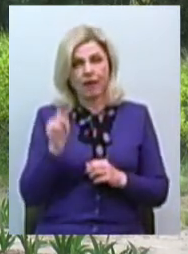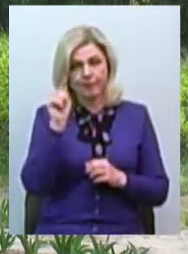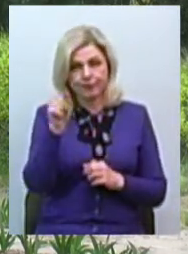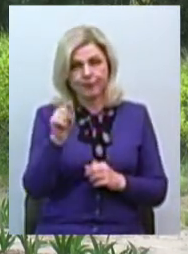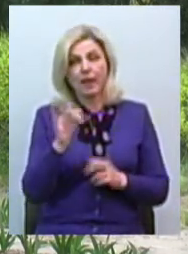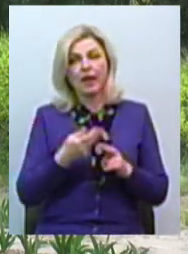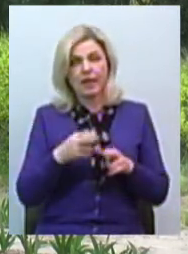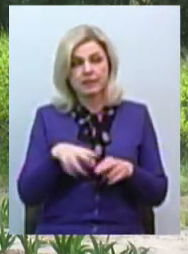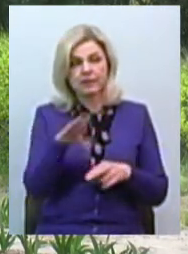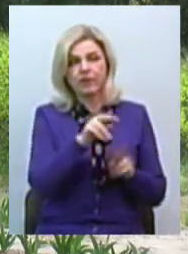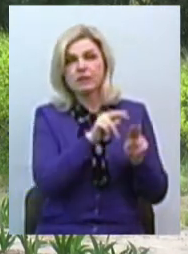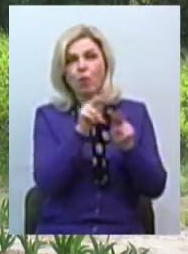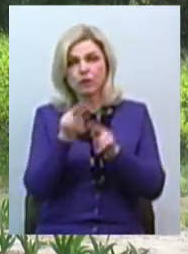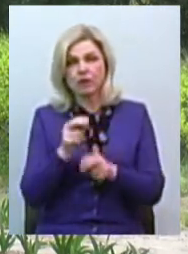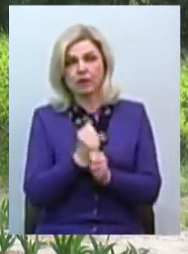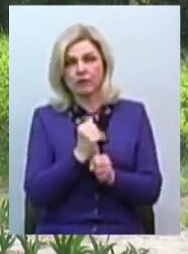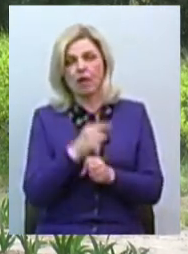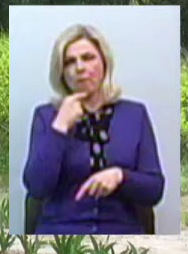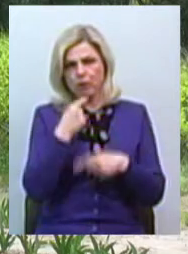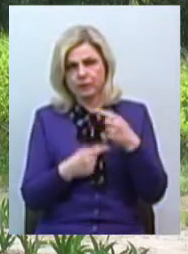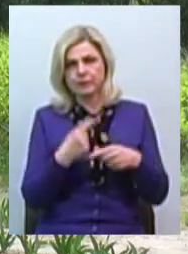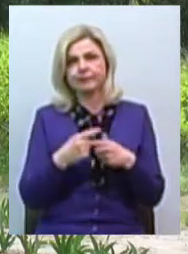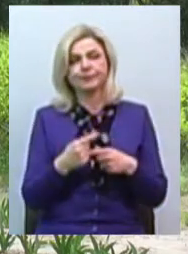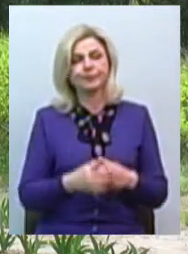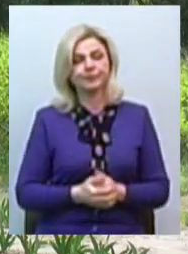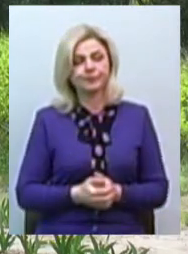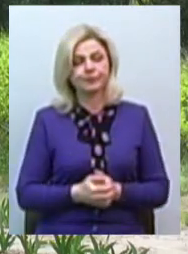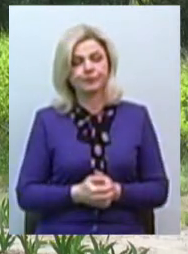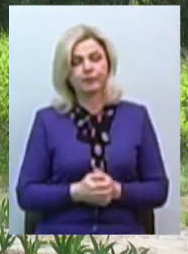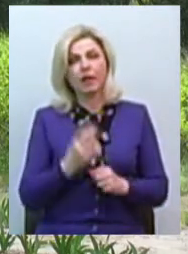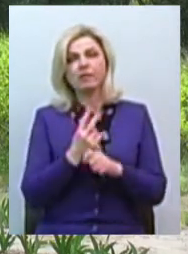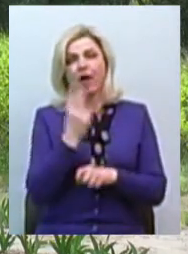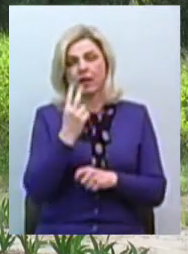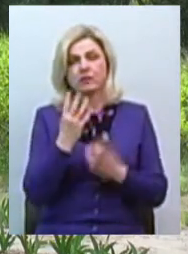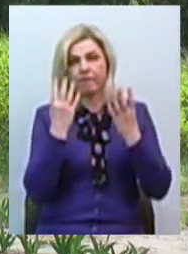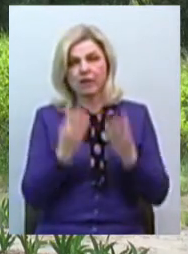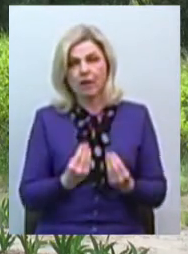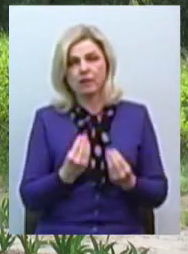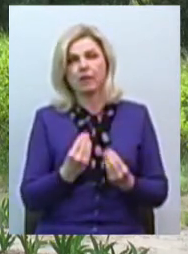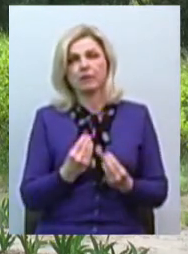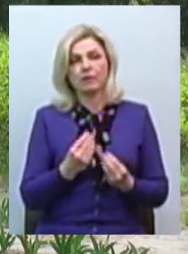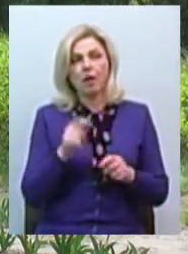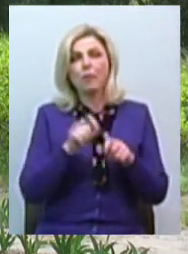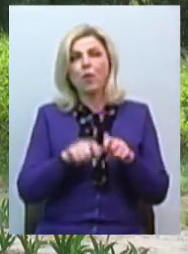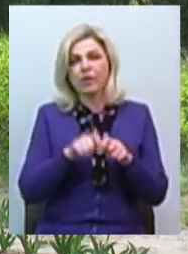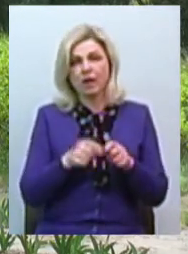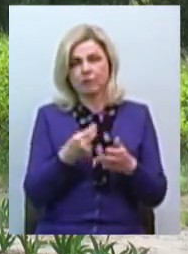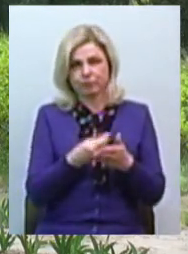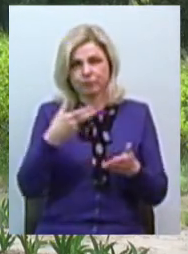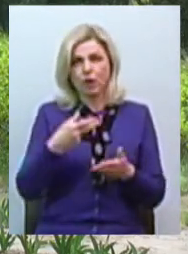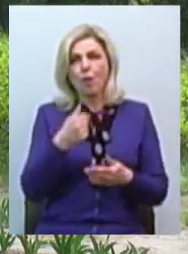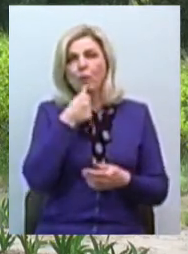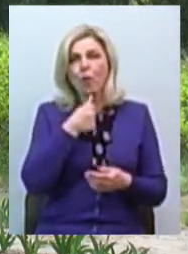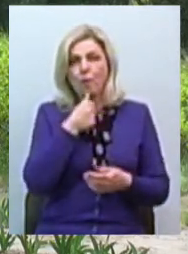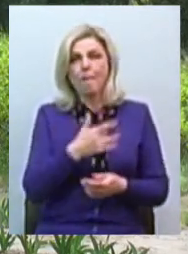ці спостереження проводяться постійно, двічі на день забираються проби